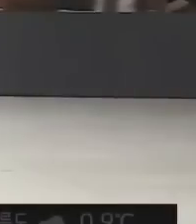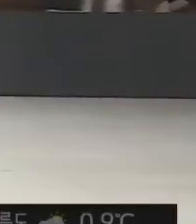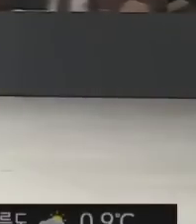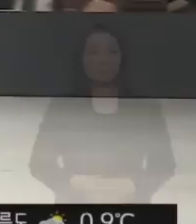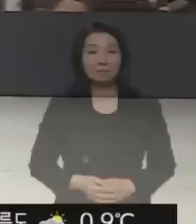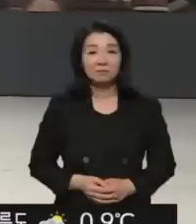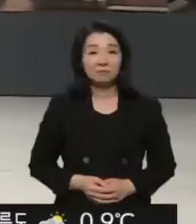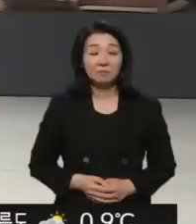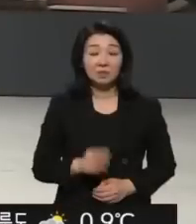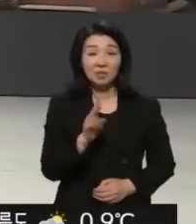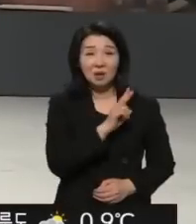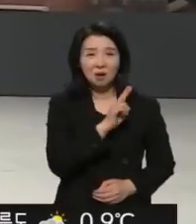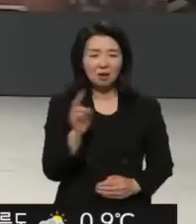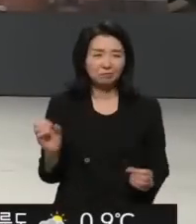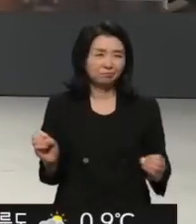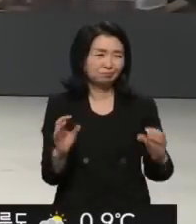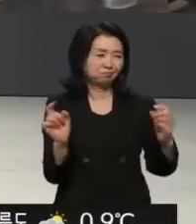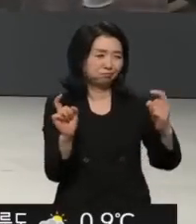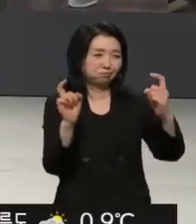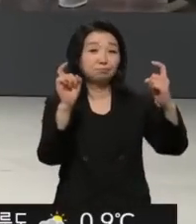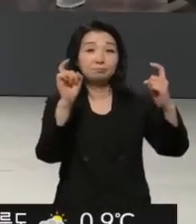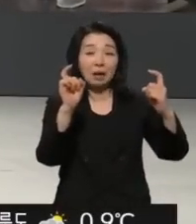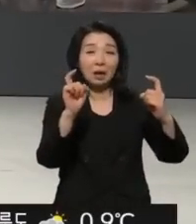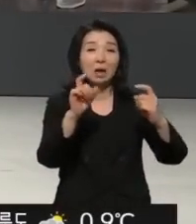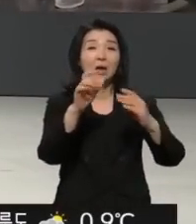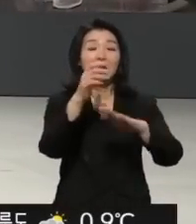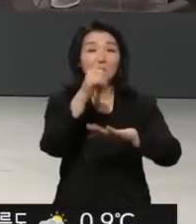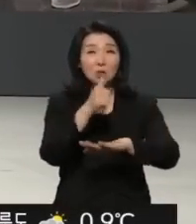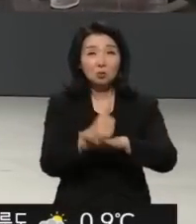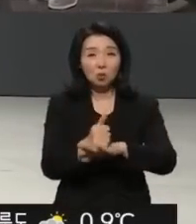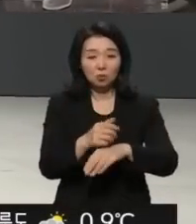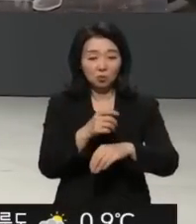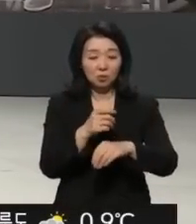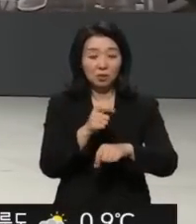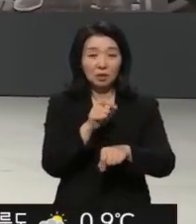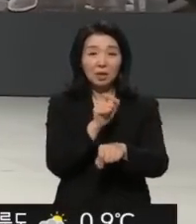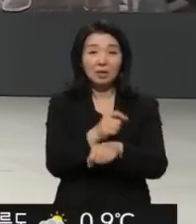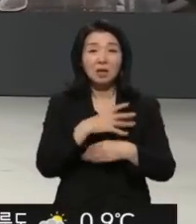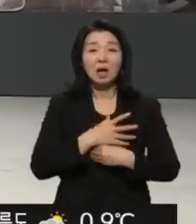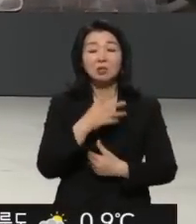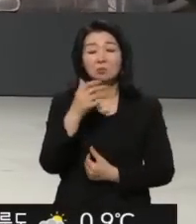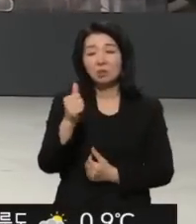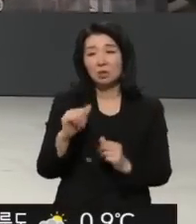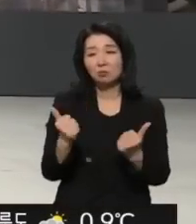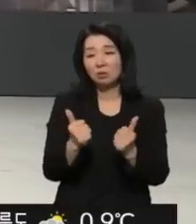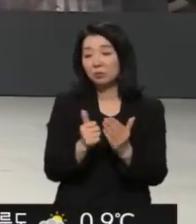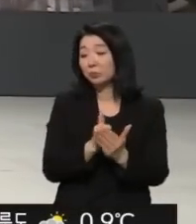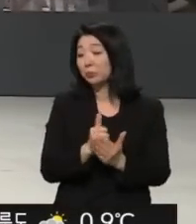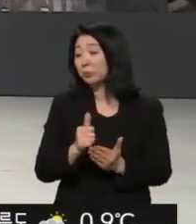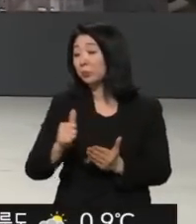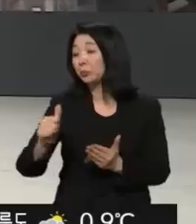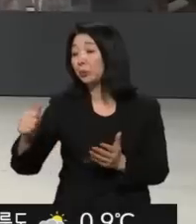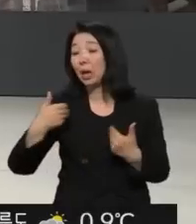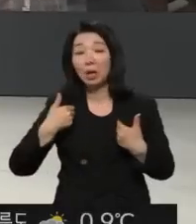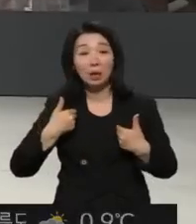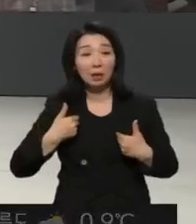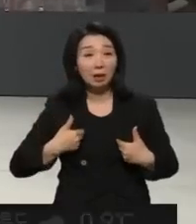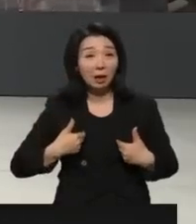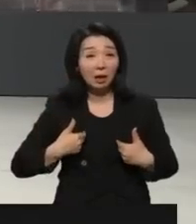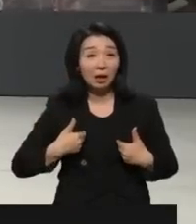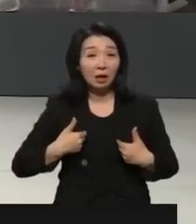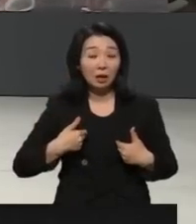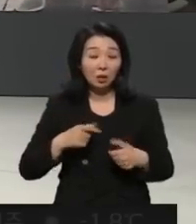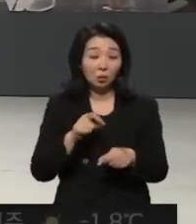네, 이렇게 여야의 고성이 이어지자 이상민 장관은 조용히 국회에서 자리를 뜨는 모습이었는데요. 이태원 참사 유가족들 오늘 이